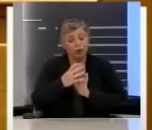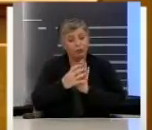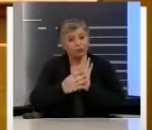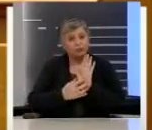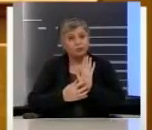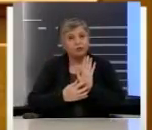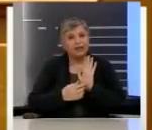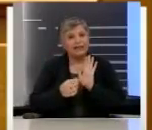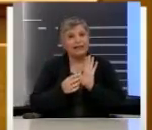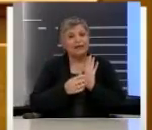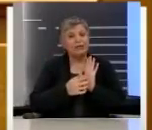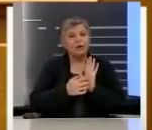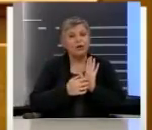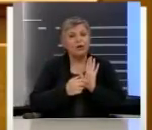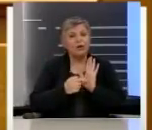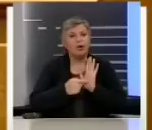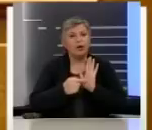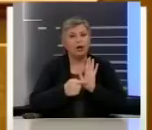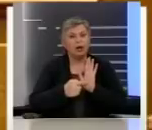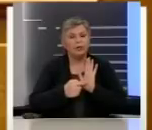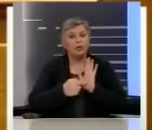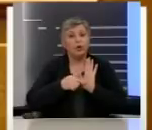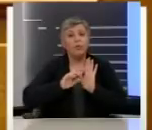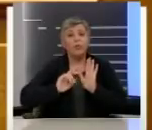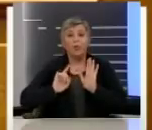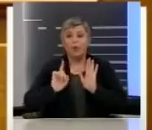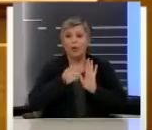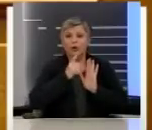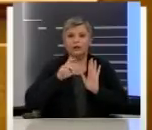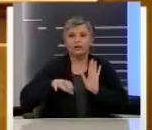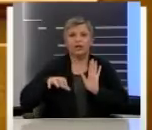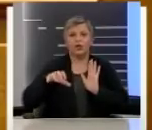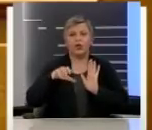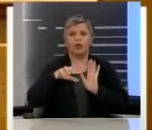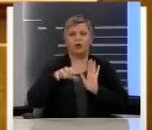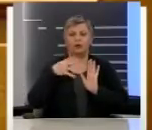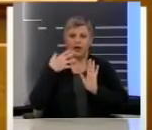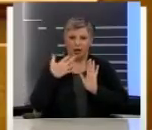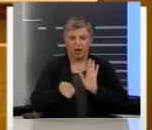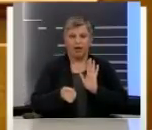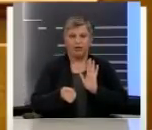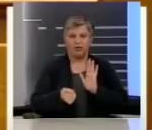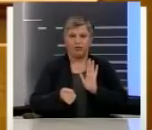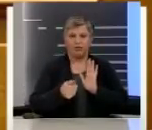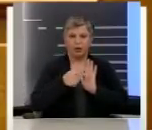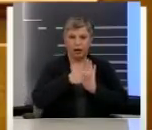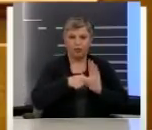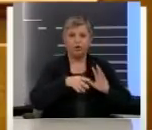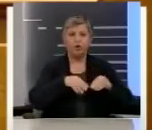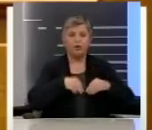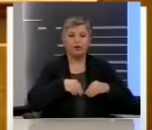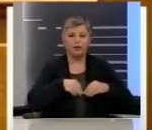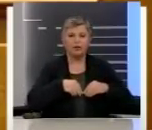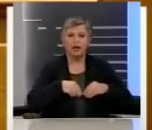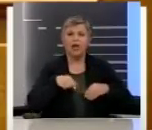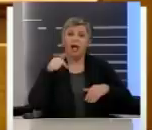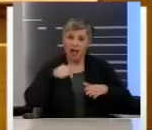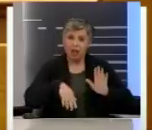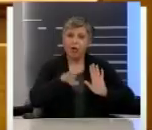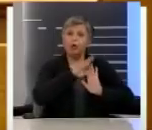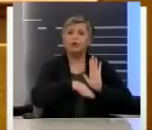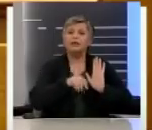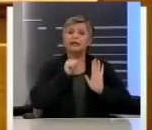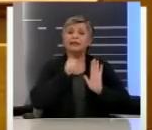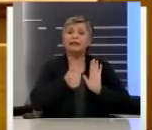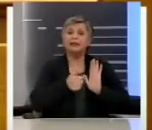του σύγχρονου, τα νομικά κείμενα του σύγχρονου κόσμου, ακόμα θα έλεγα και στο άρθρο 2 του Συντάγματος,